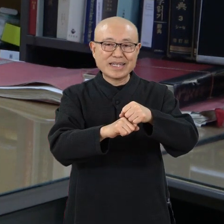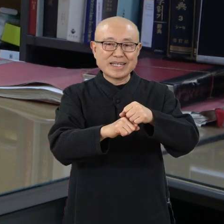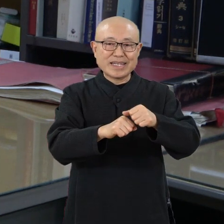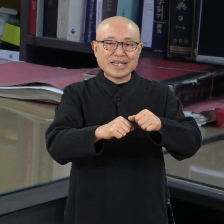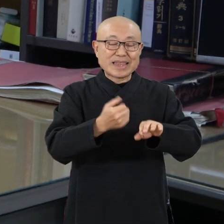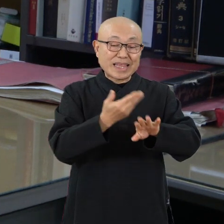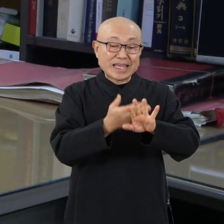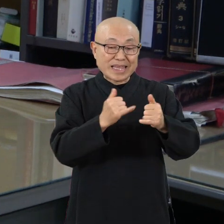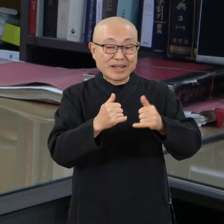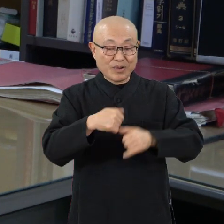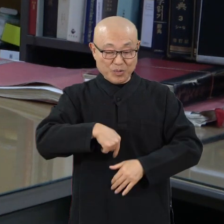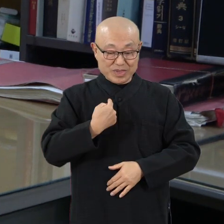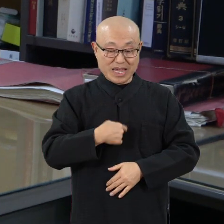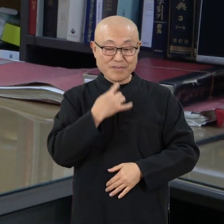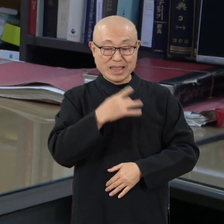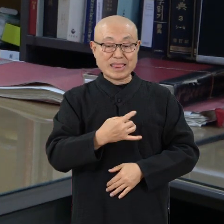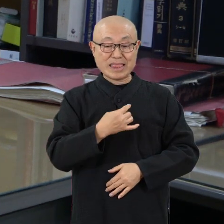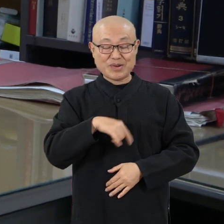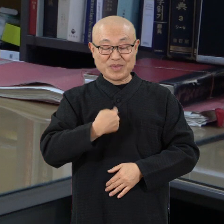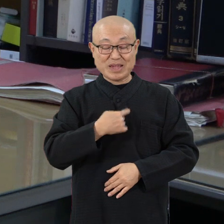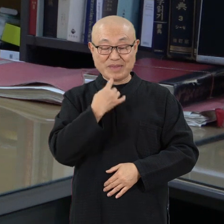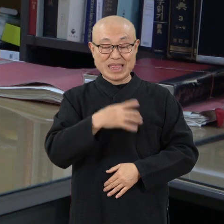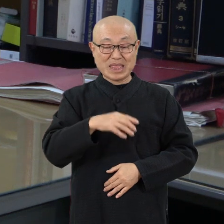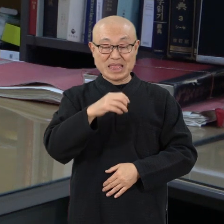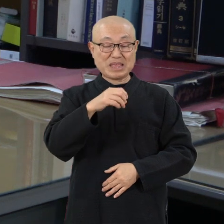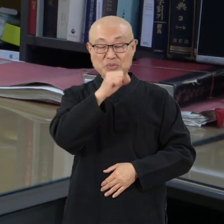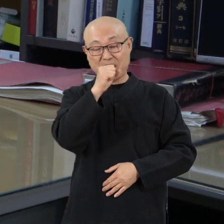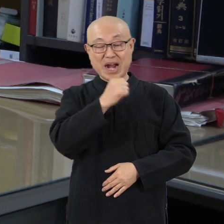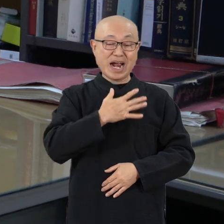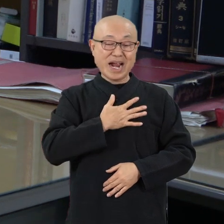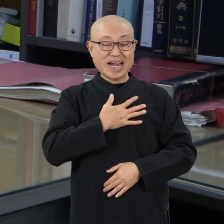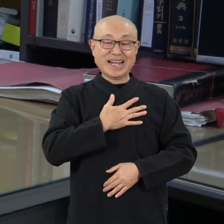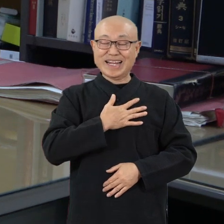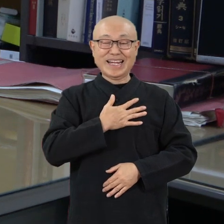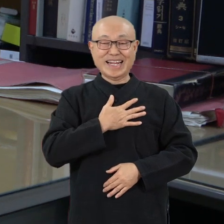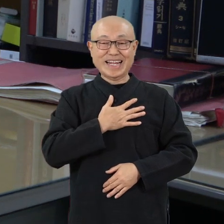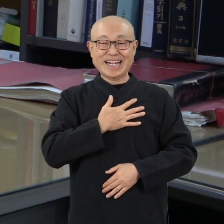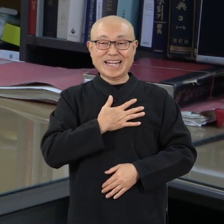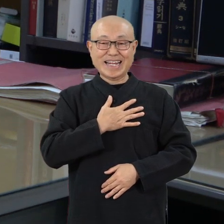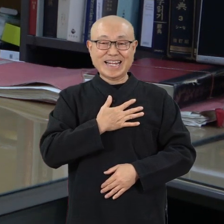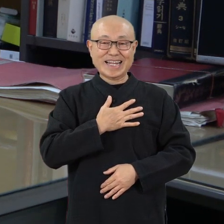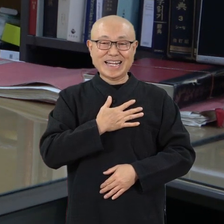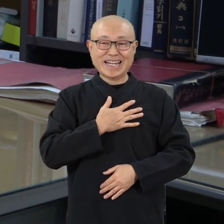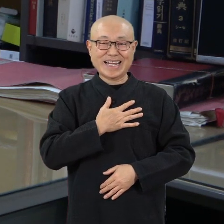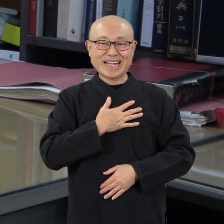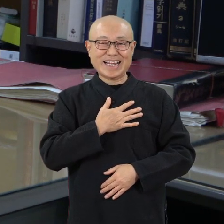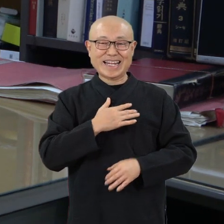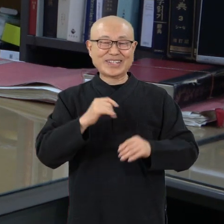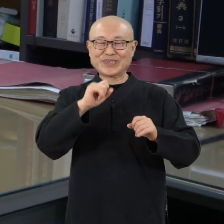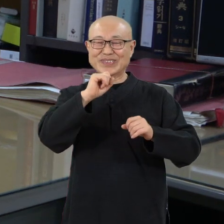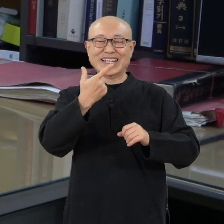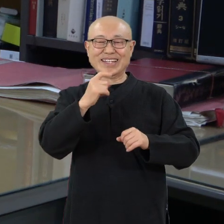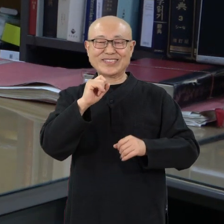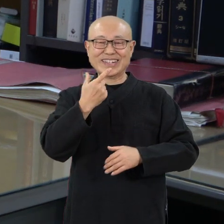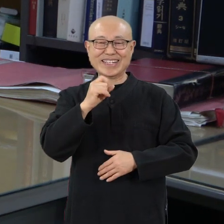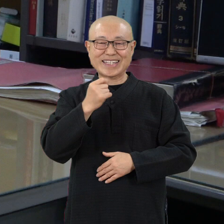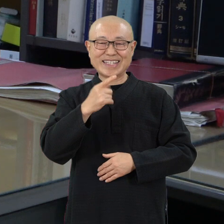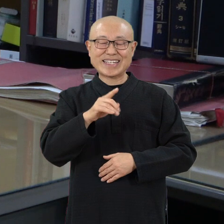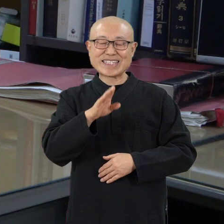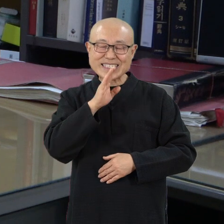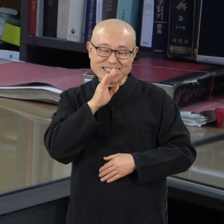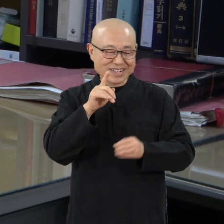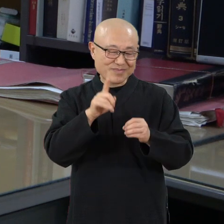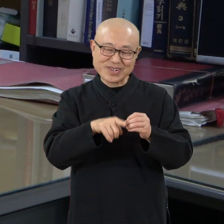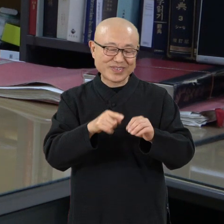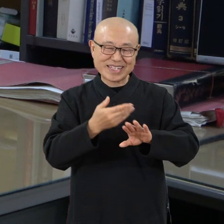자리이타예요. 나만 좋아갖고 좋은 데에 앉아있으면 그건 그냥 소승, 자기만 위한 거. 그거는 참다운 불교라고